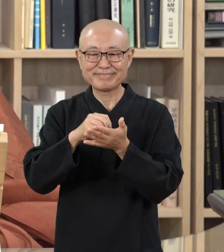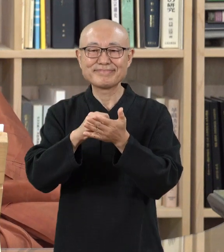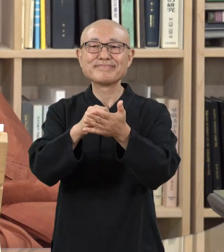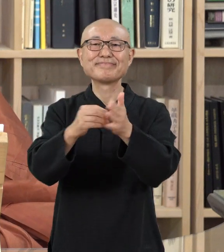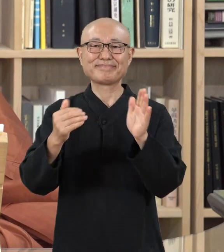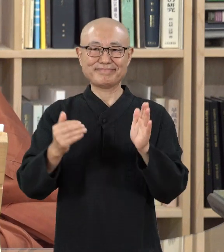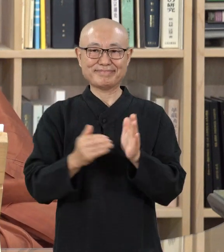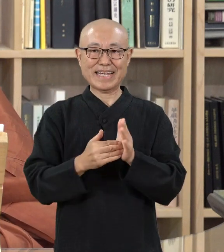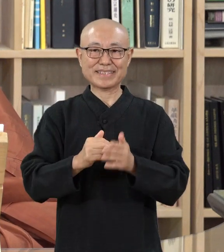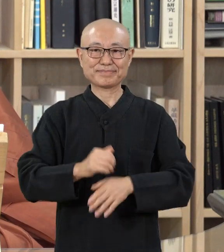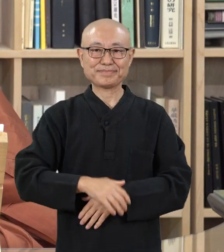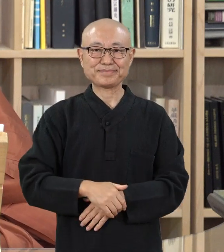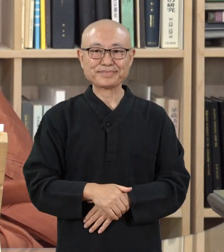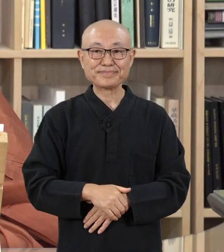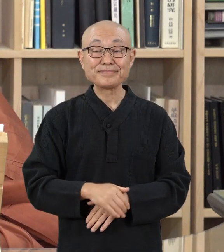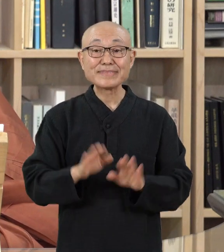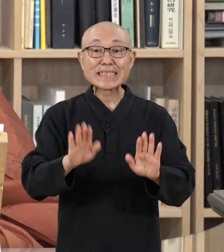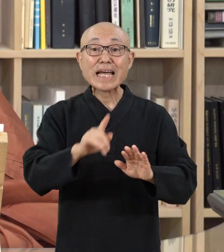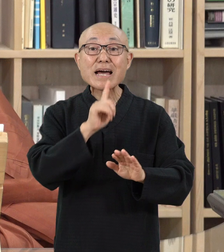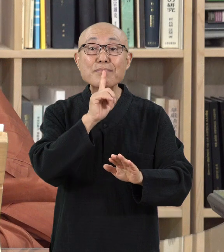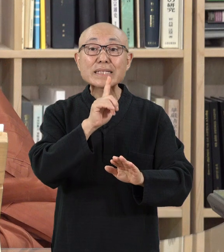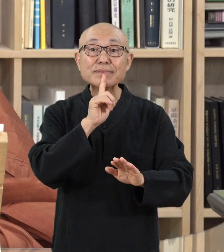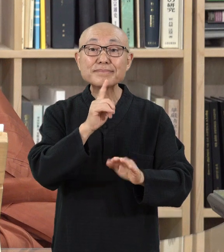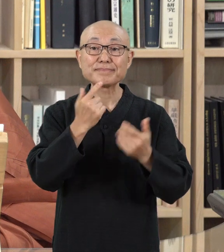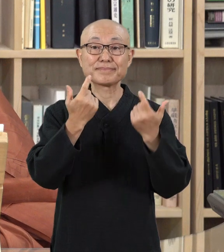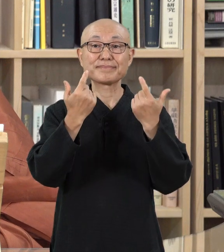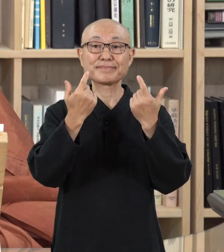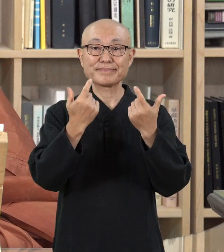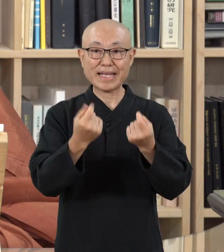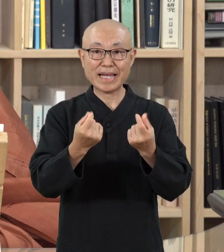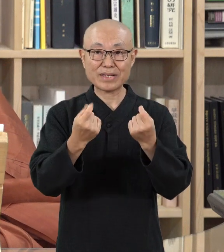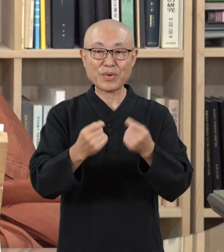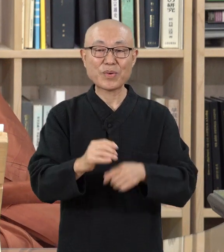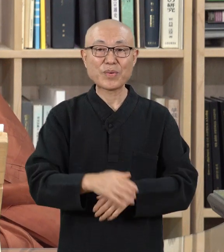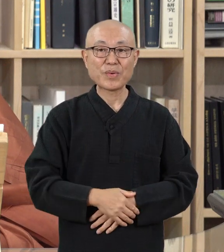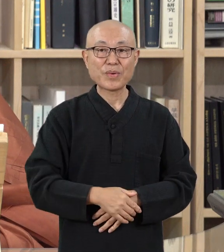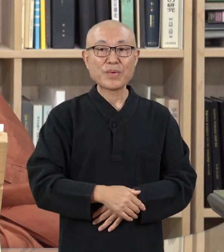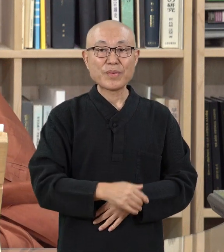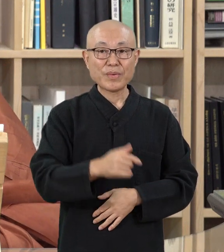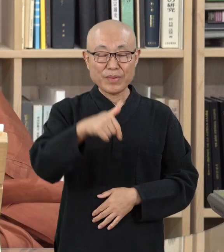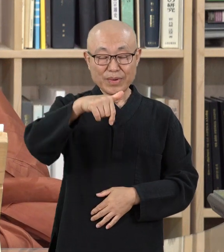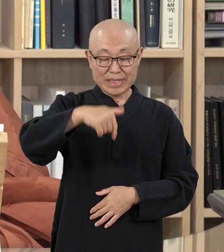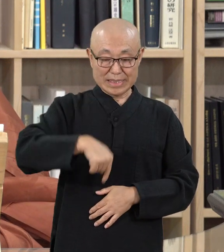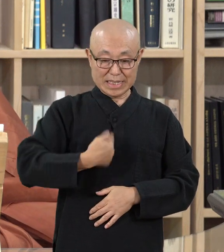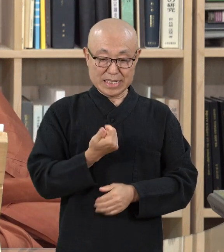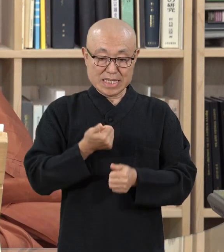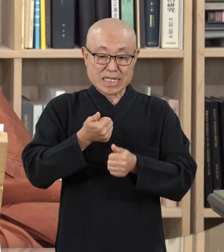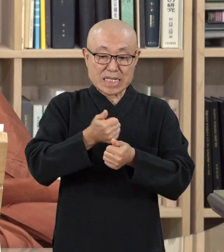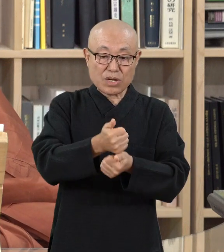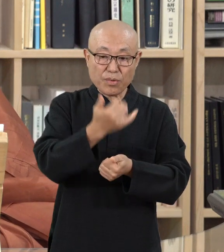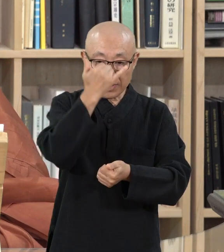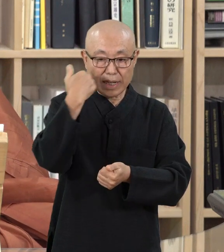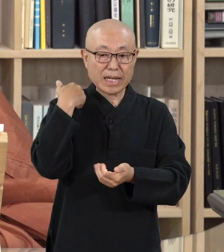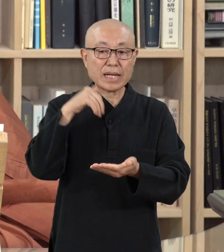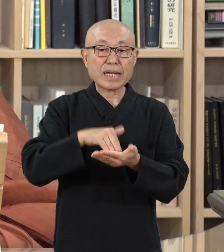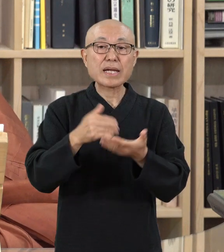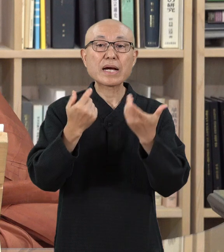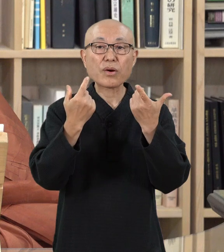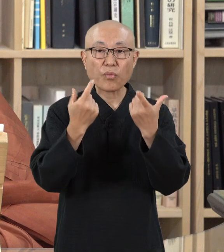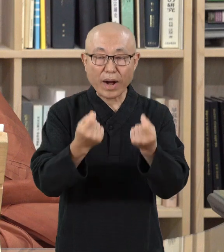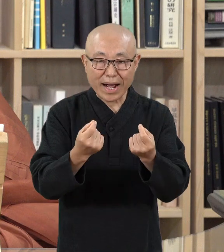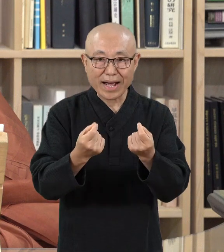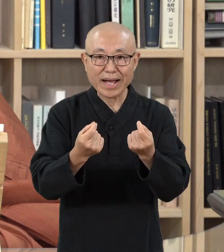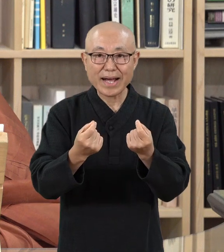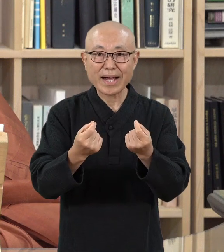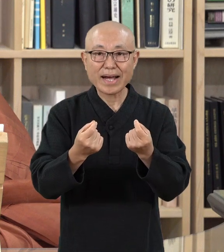등장이 되는데요. 지금 조금 전에 말씀드린 노너의 극기복리, 자기를 이기는 것과 이러한 것을